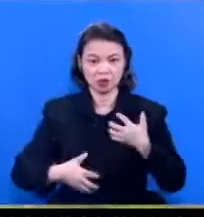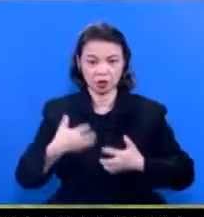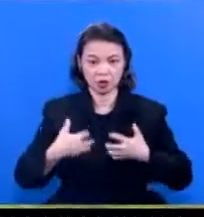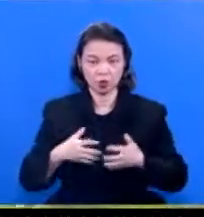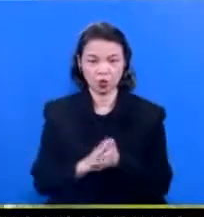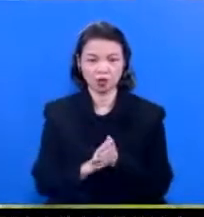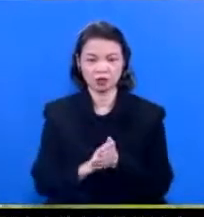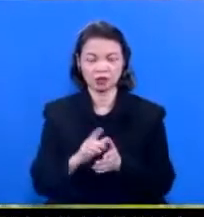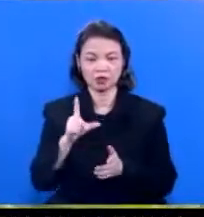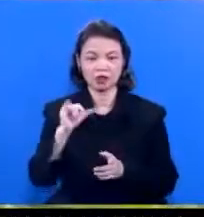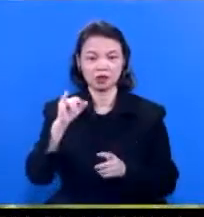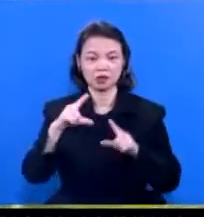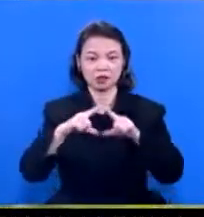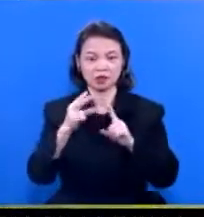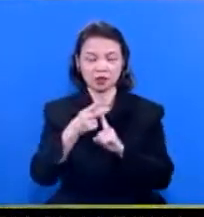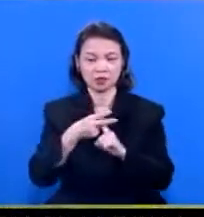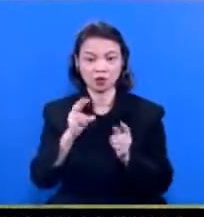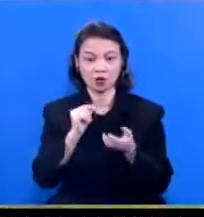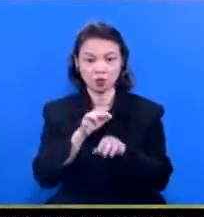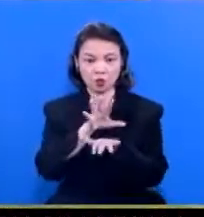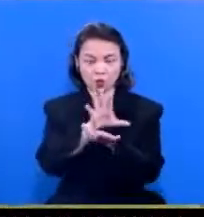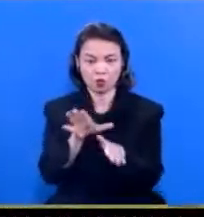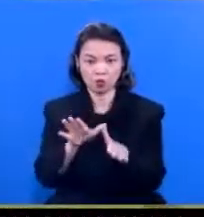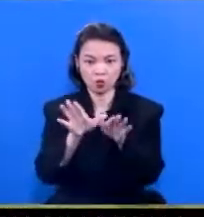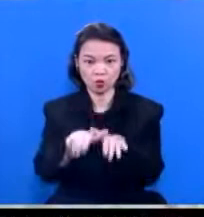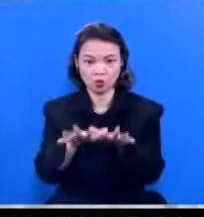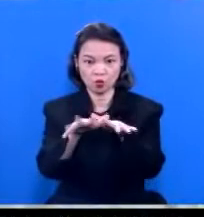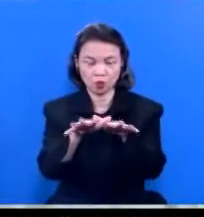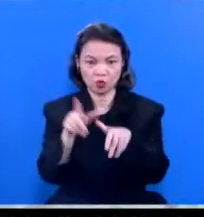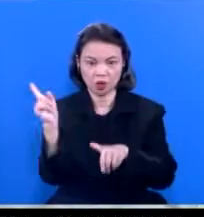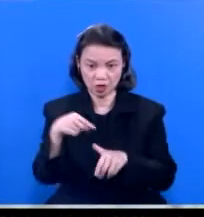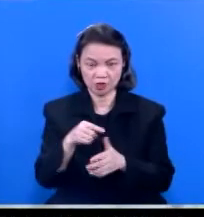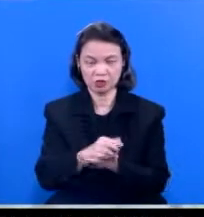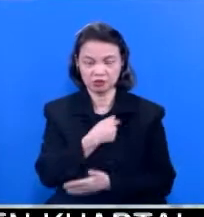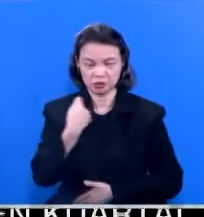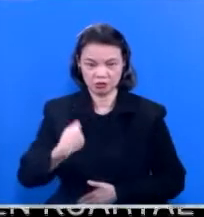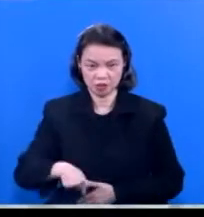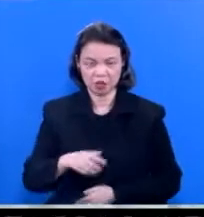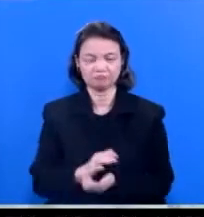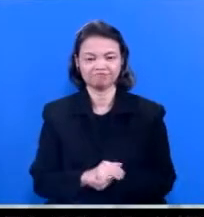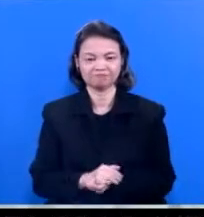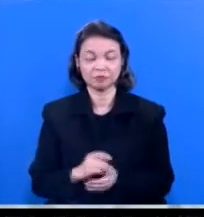di Wuhan, China yang kemudian menular kepada manusia. Misalnya si